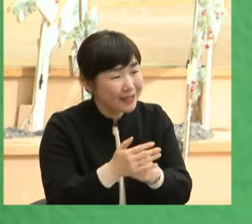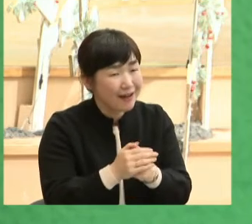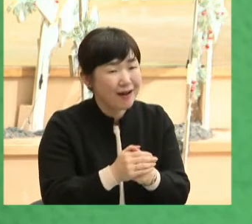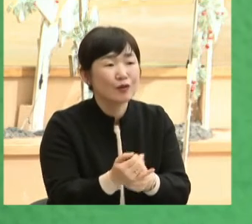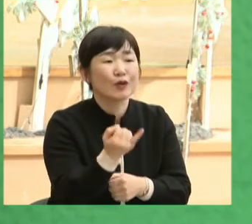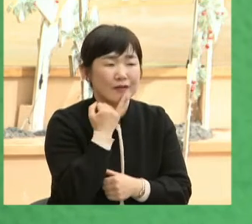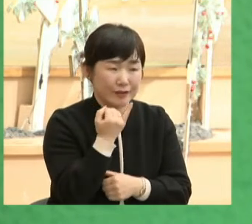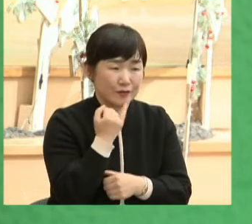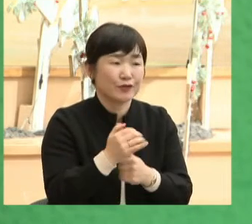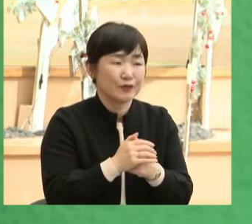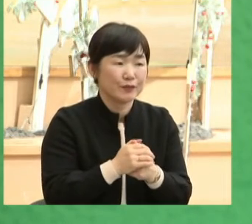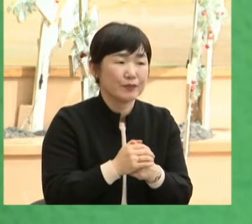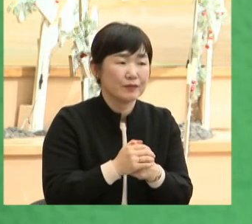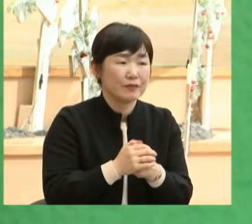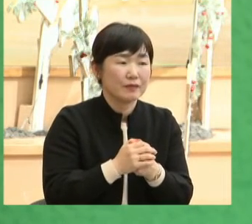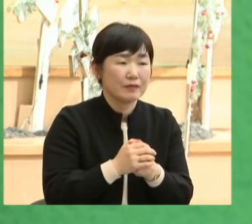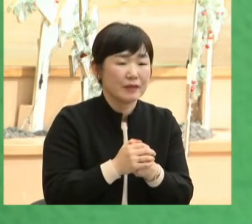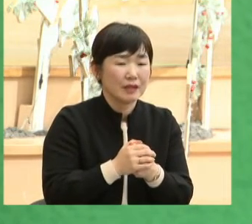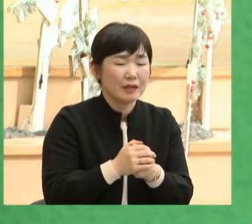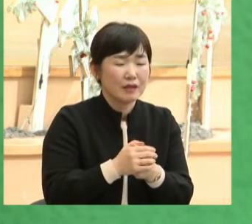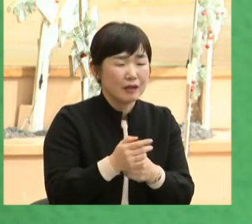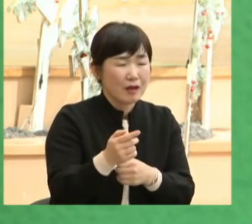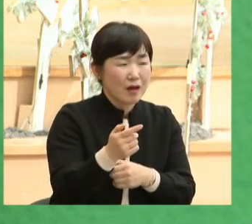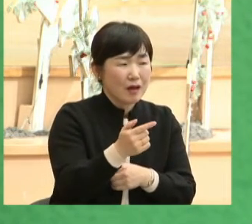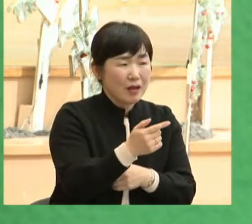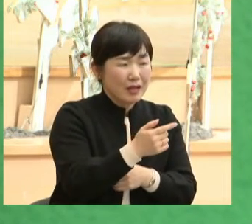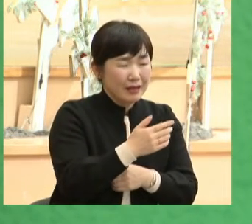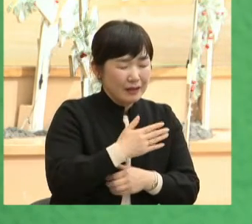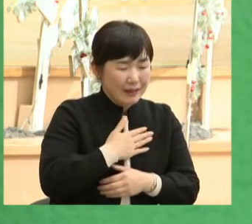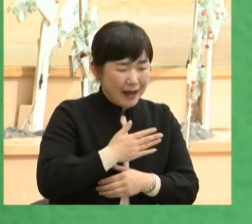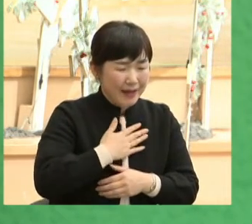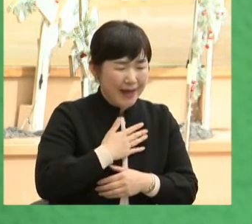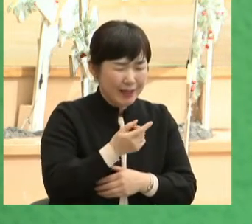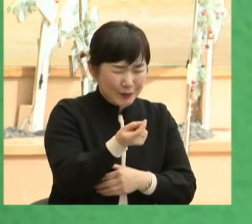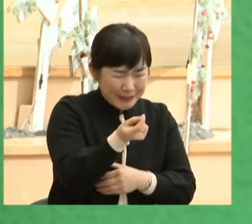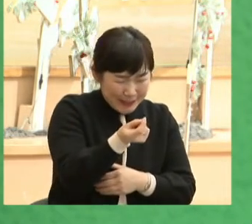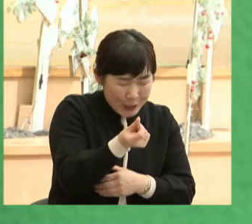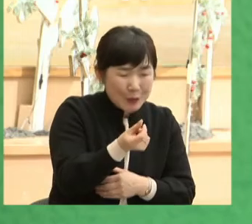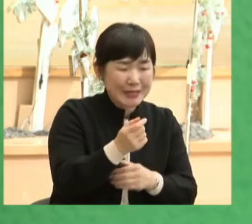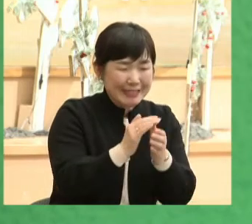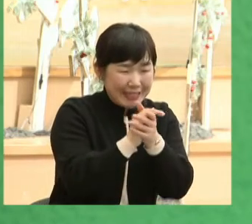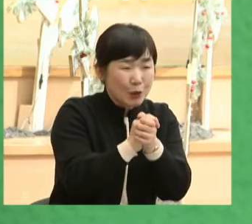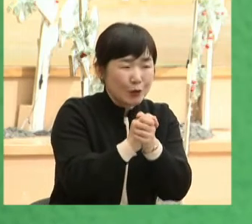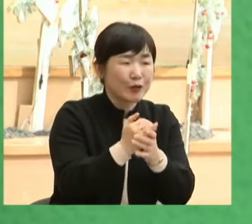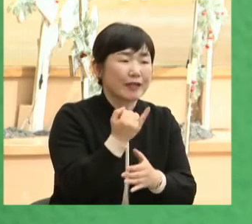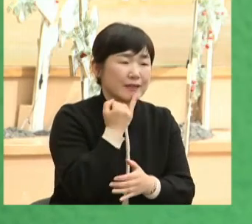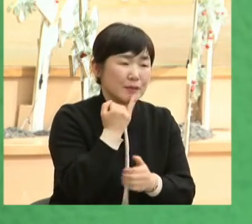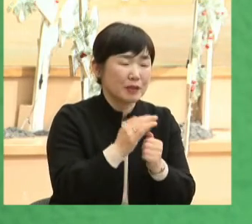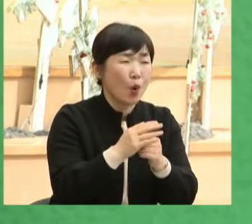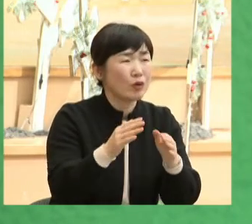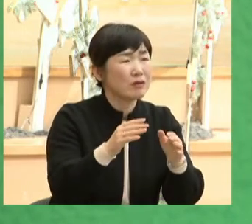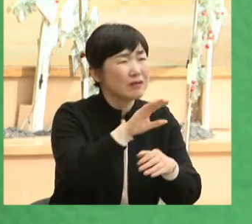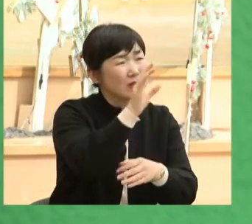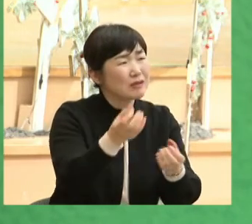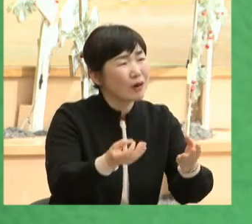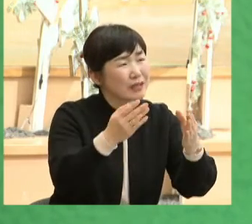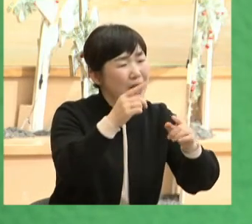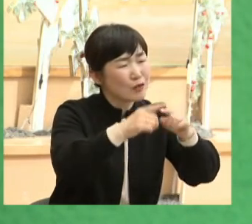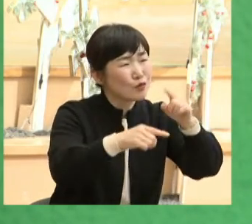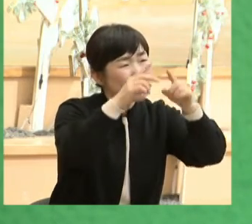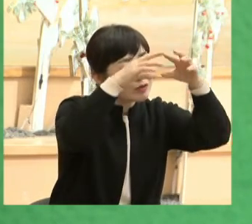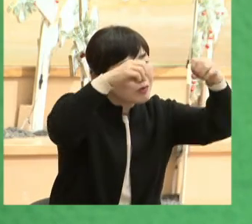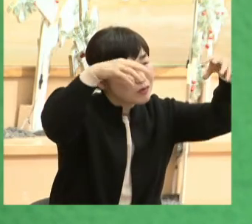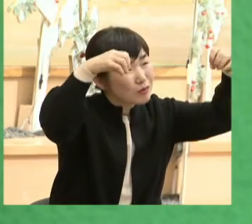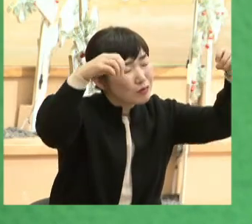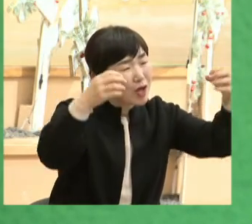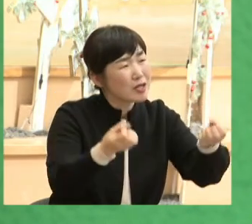줘 슈키 개인적인 오늘 성탄트리점등식인데 주님이오심은